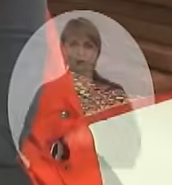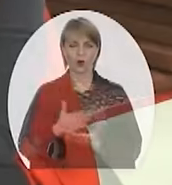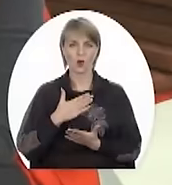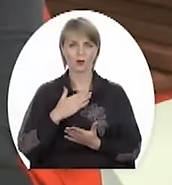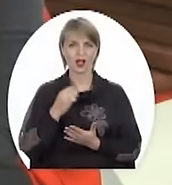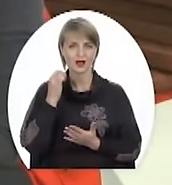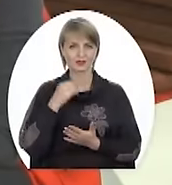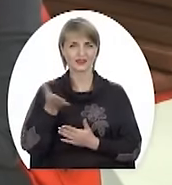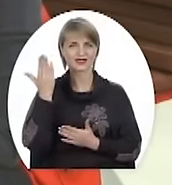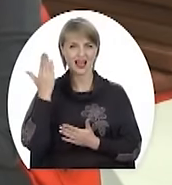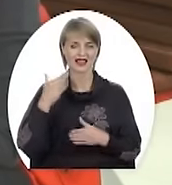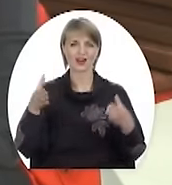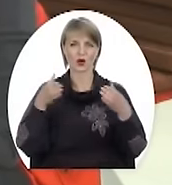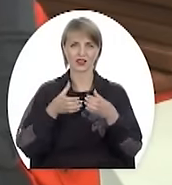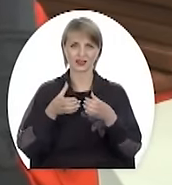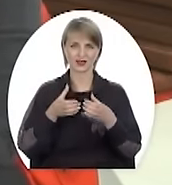У меня старый коллектив.